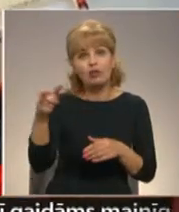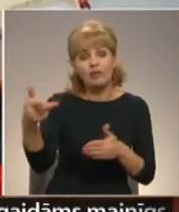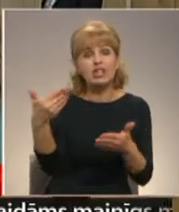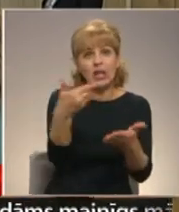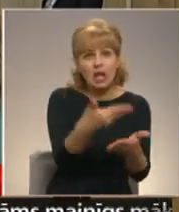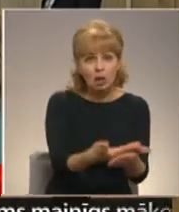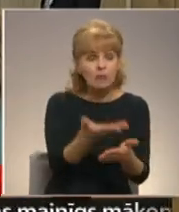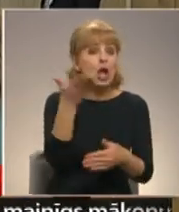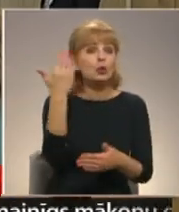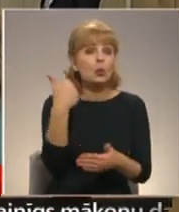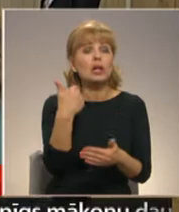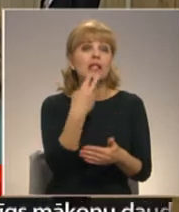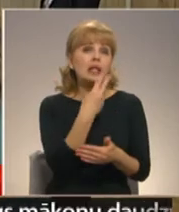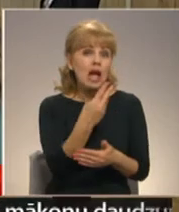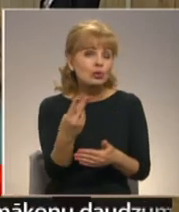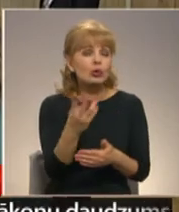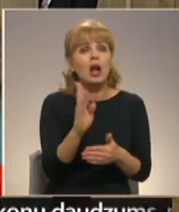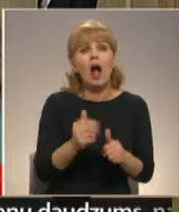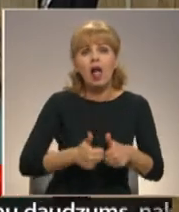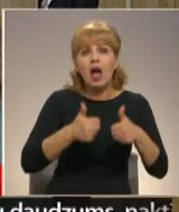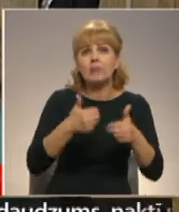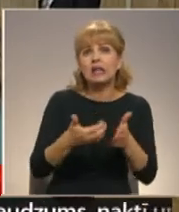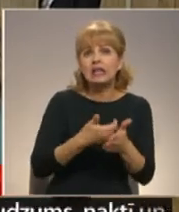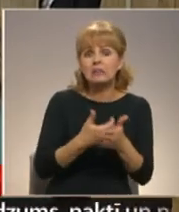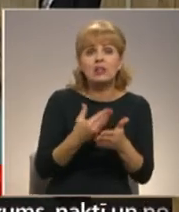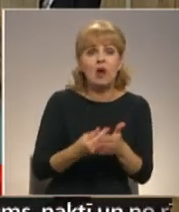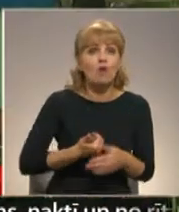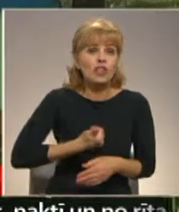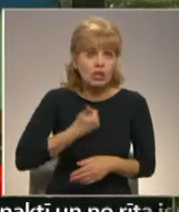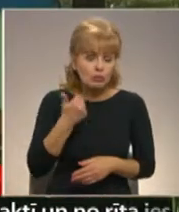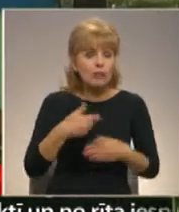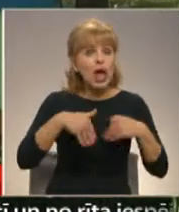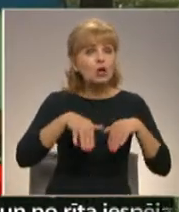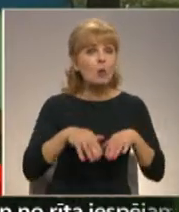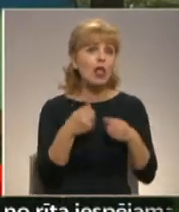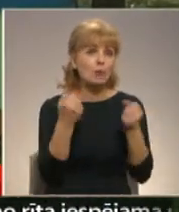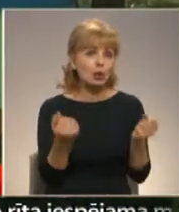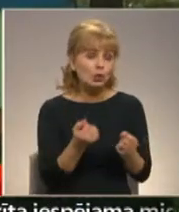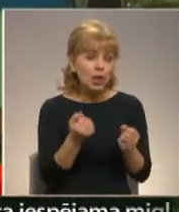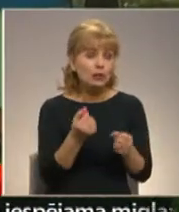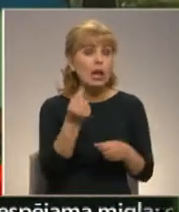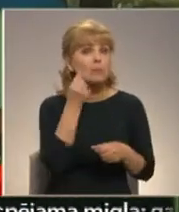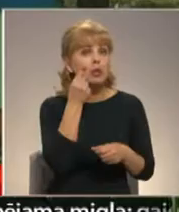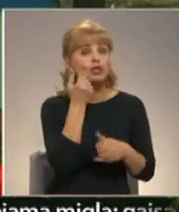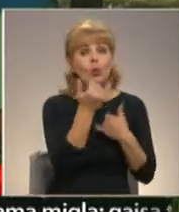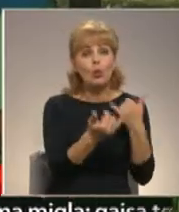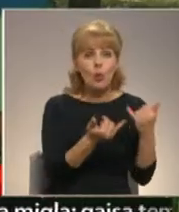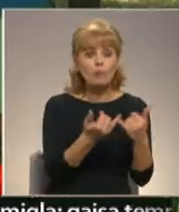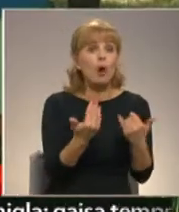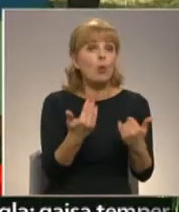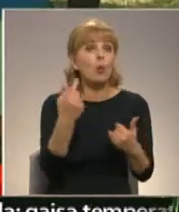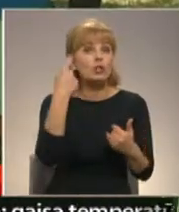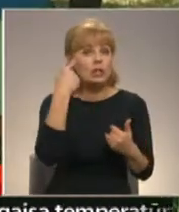ierosinājuma. Toreiz, lai gūtu ieskatu par to, kā labāk izmantot savu īpašumu un nolemts nodarboties ar biškopību. Tagad, uzzinot